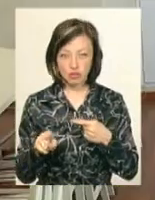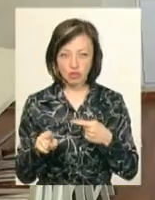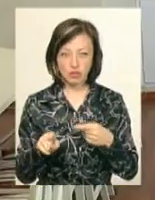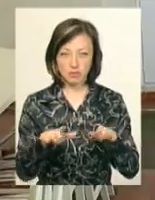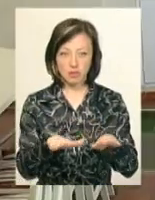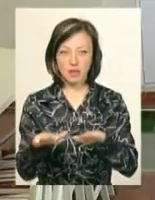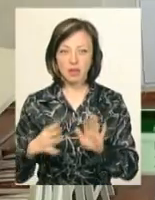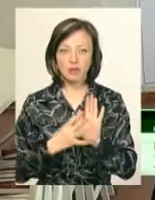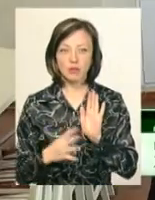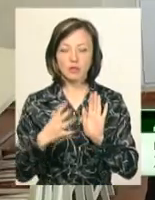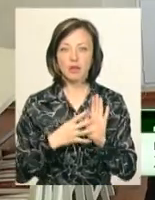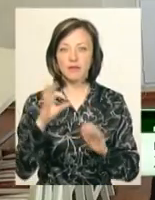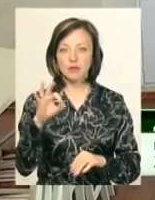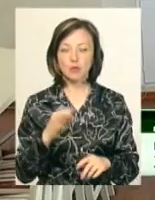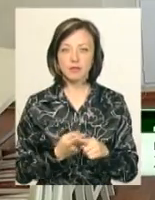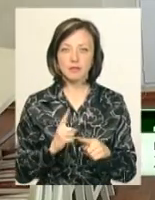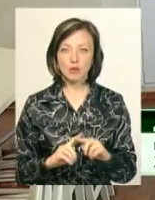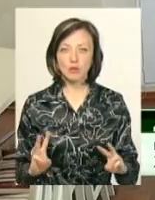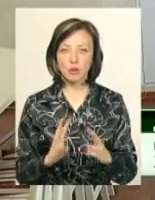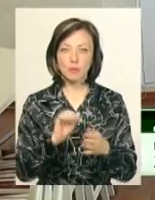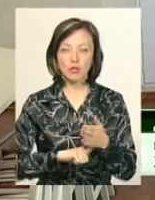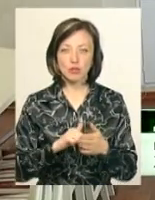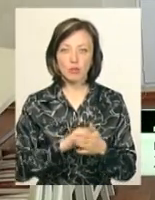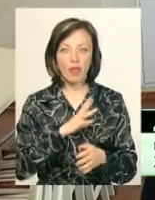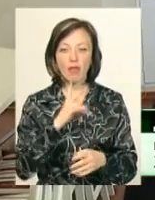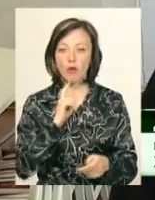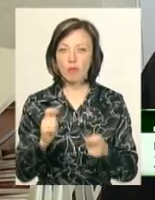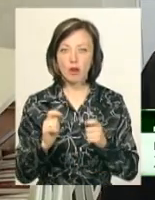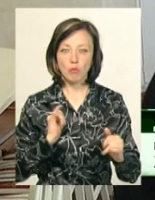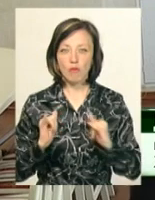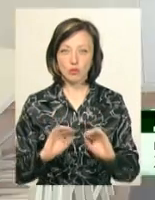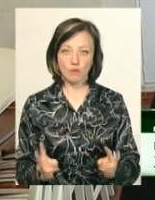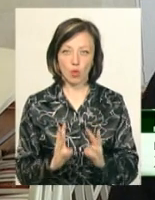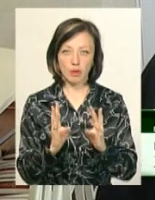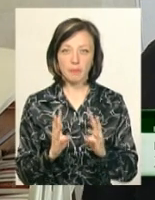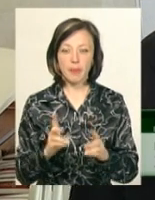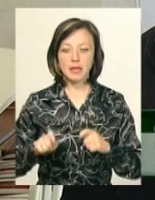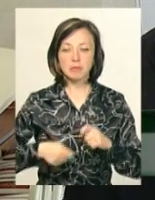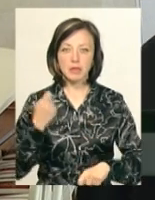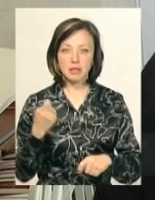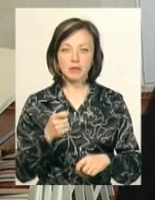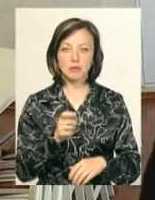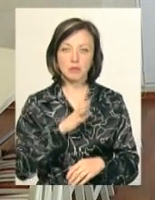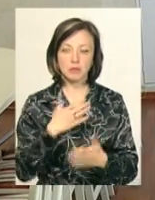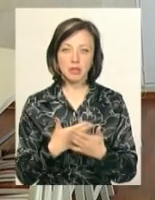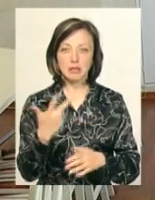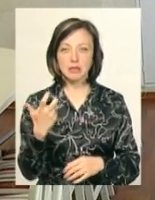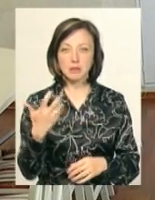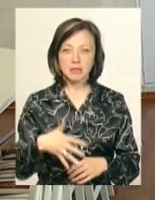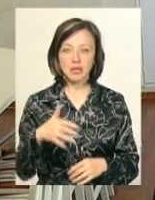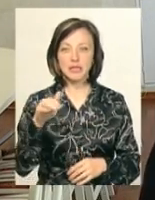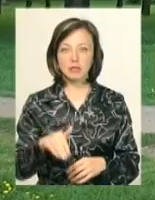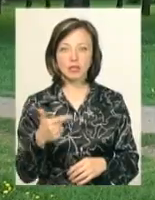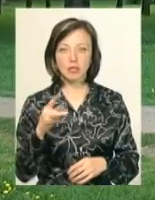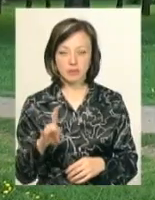екосистемах. 99% цих пожеж причина було це необережне поводження людей з вогнем. Збитки від пожеж склали орієнтовно 350